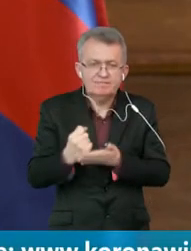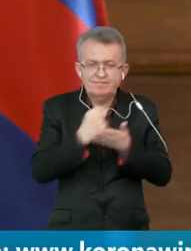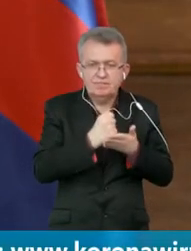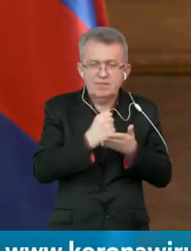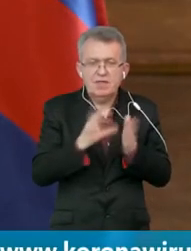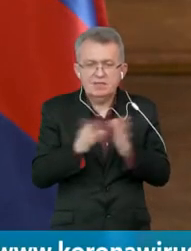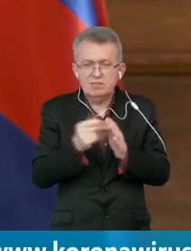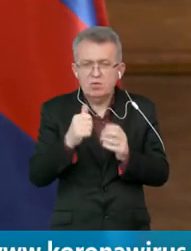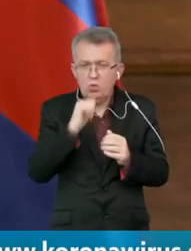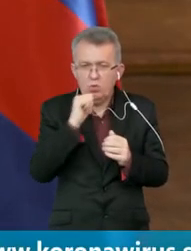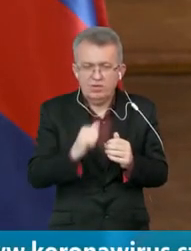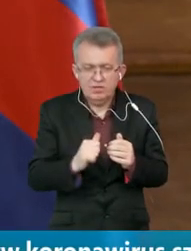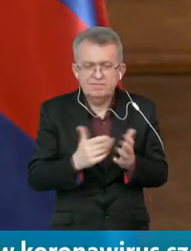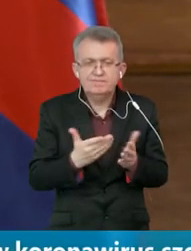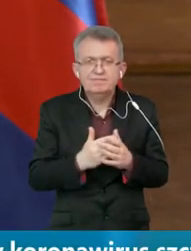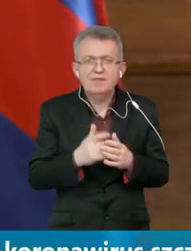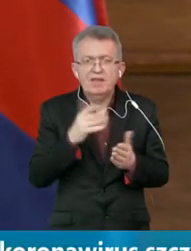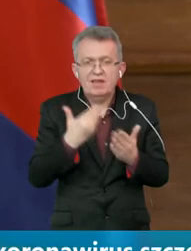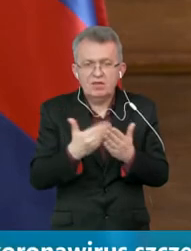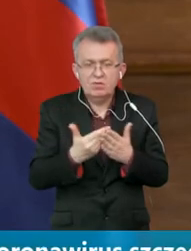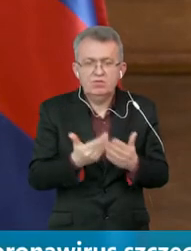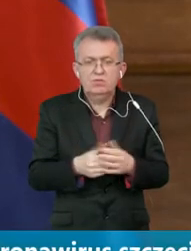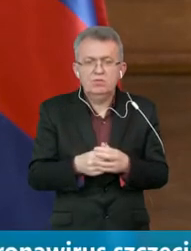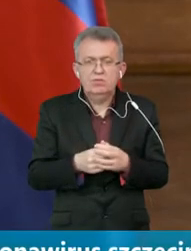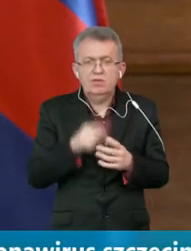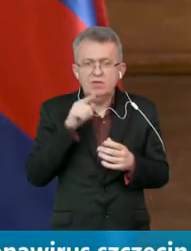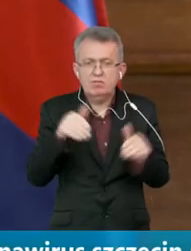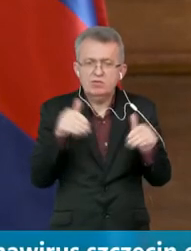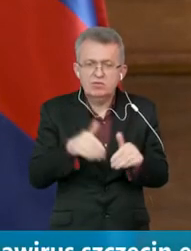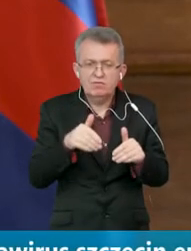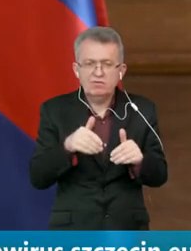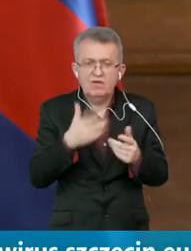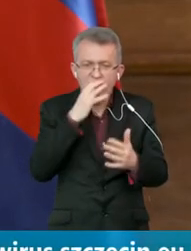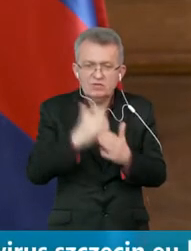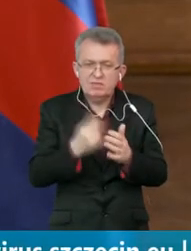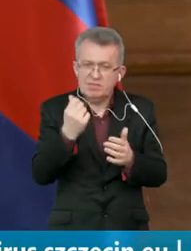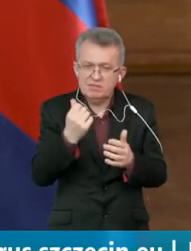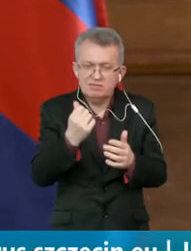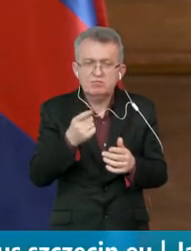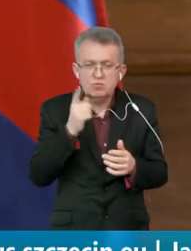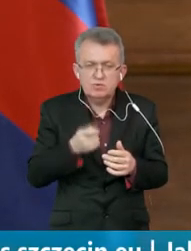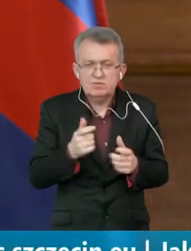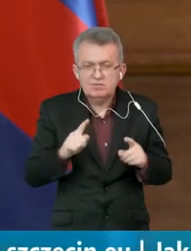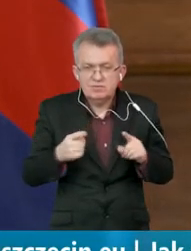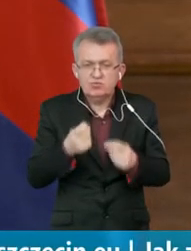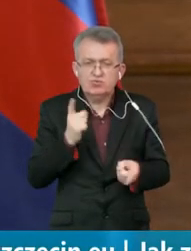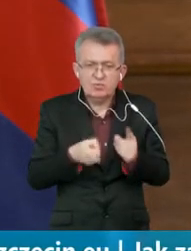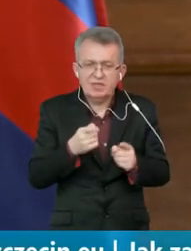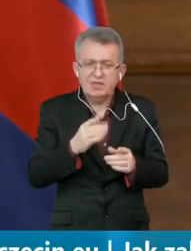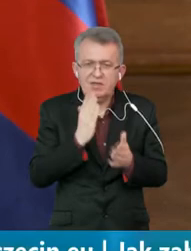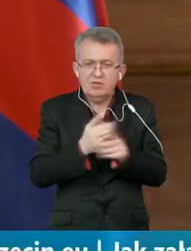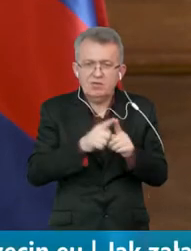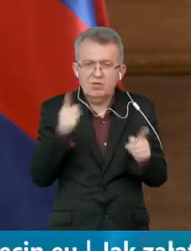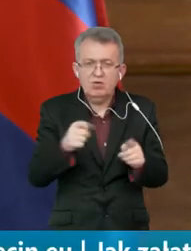projektami unijnymi, a zatem ta możliwość, to okienko na wykorzystanie tych środków unijnych jest tylko pomiędzy